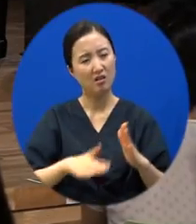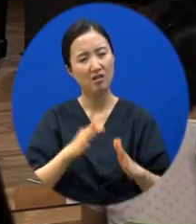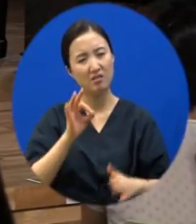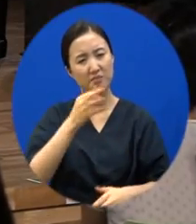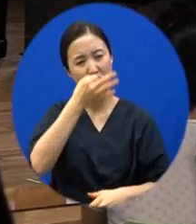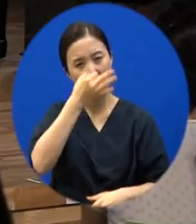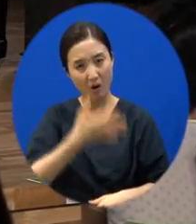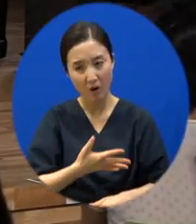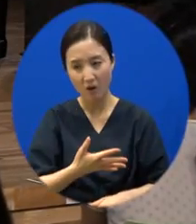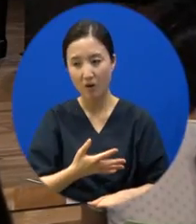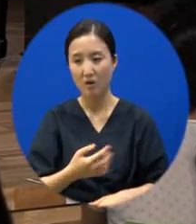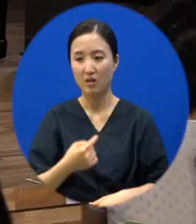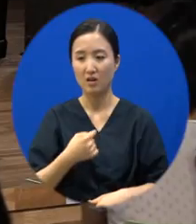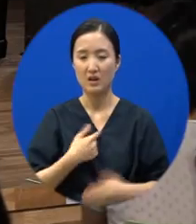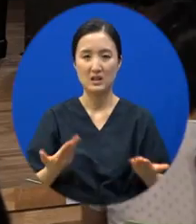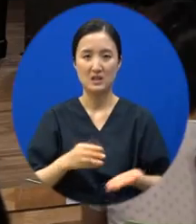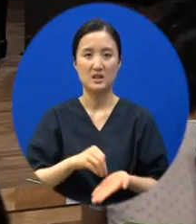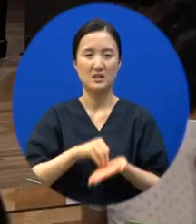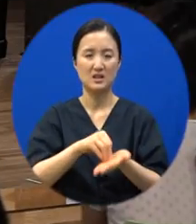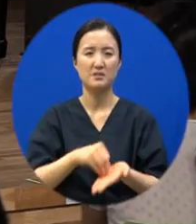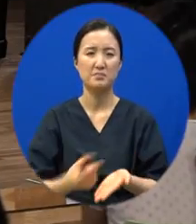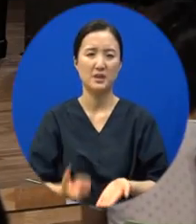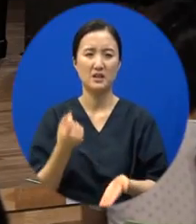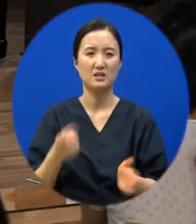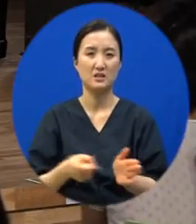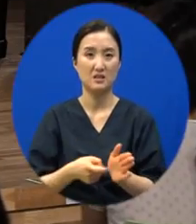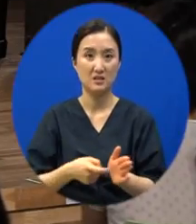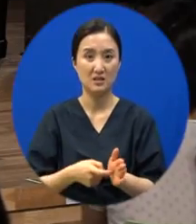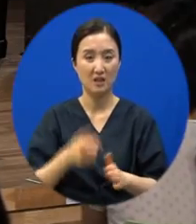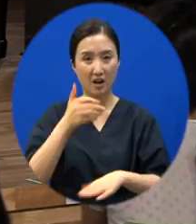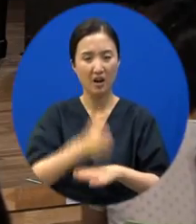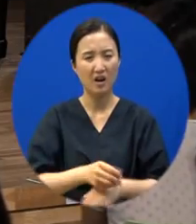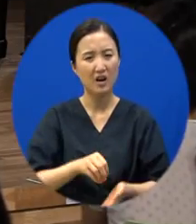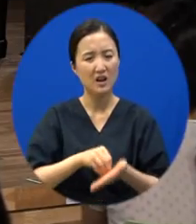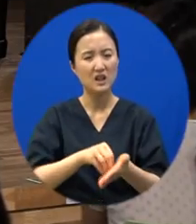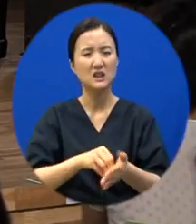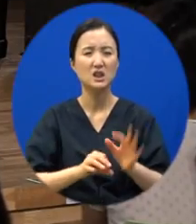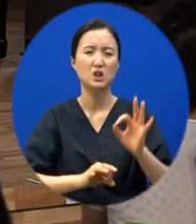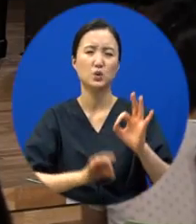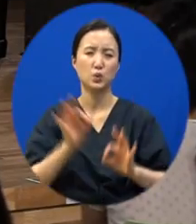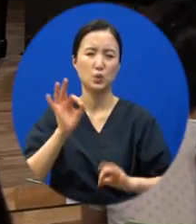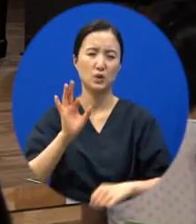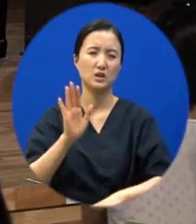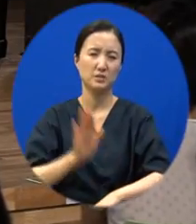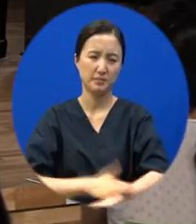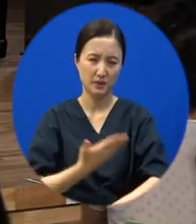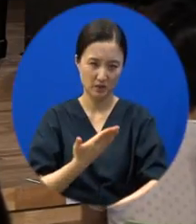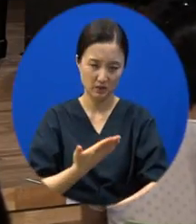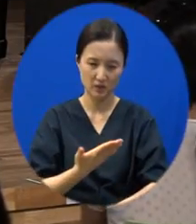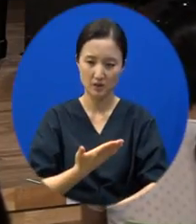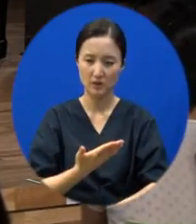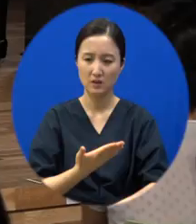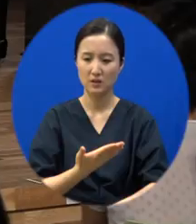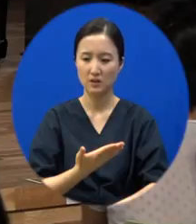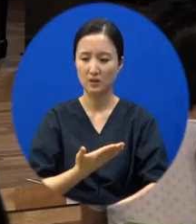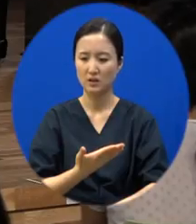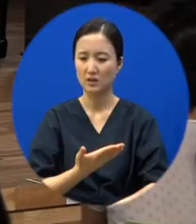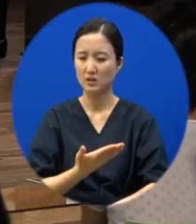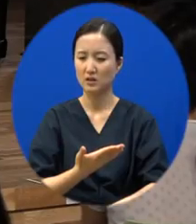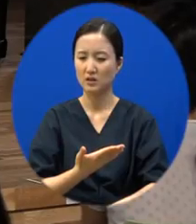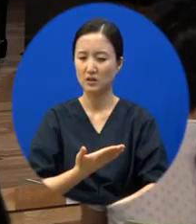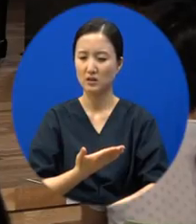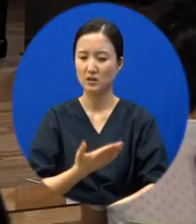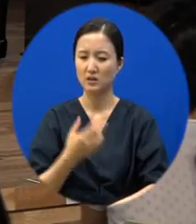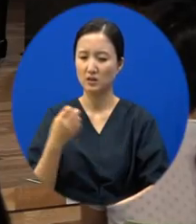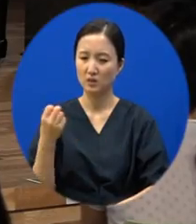좋아졌었어요. 그리고 저는 좀 급하게 취업을 했는데 약간 사기 취업 뭐 이런 걸 당했어요. 그리고